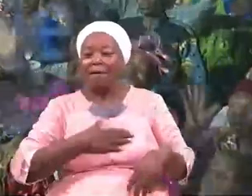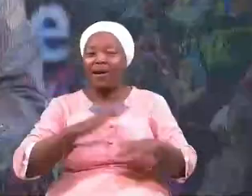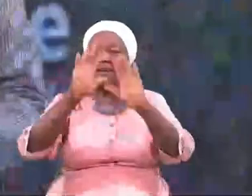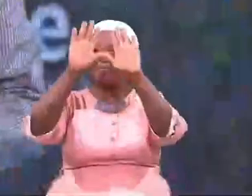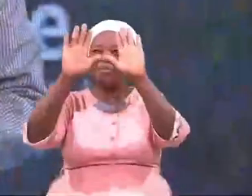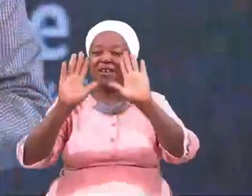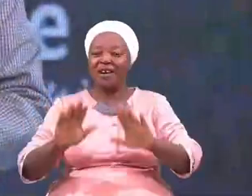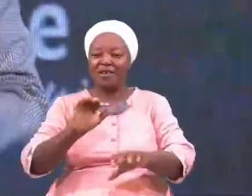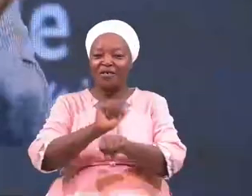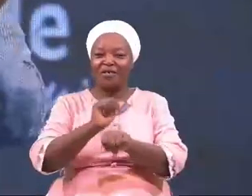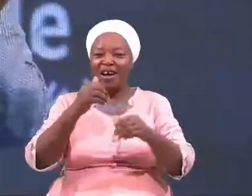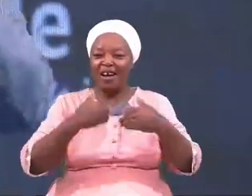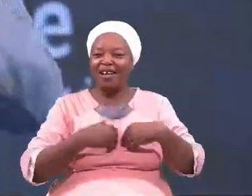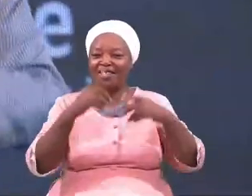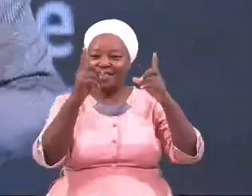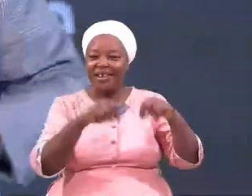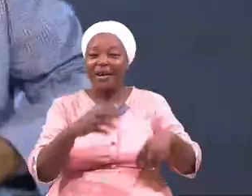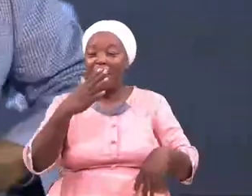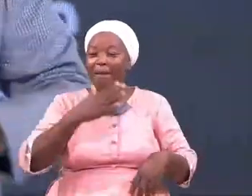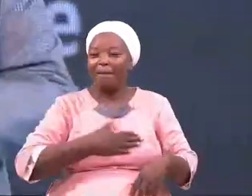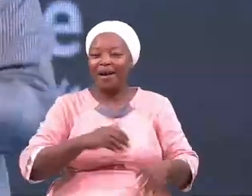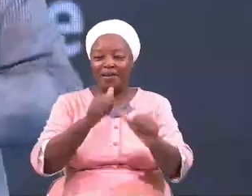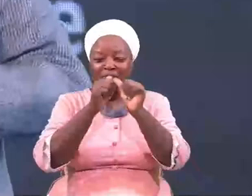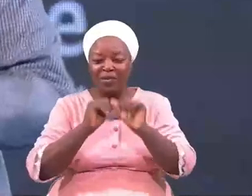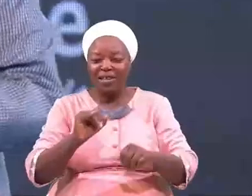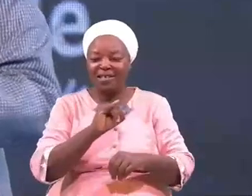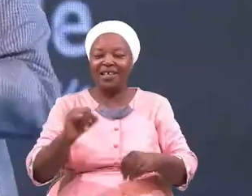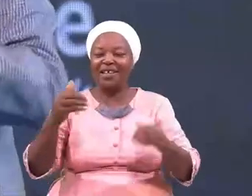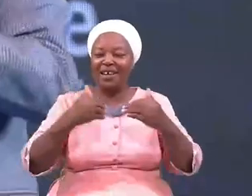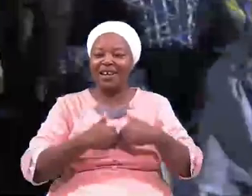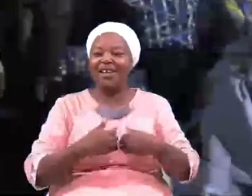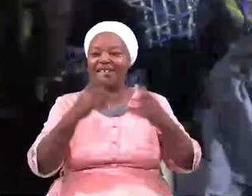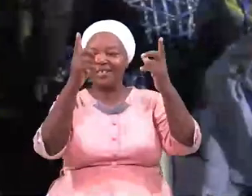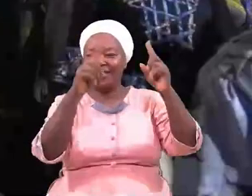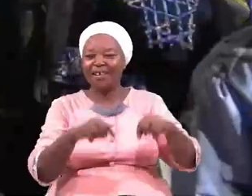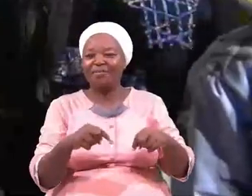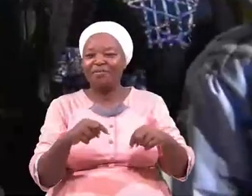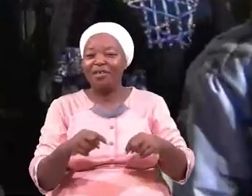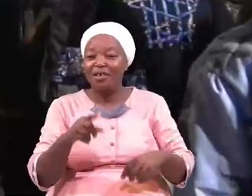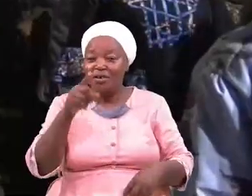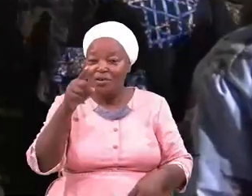Mon miracle est arrivé. Ma bénédiction est là.